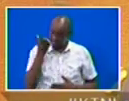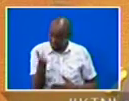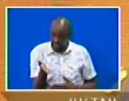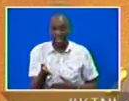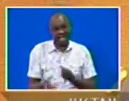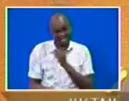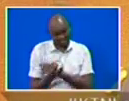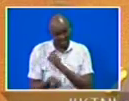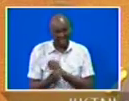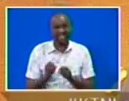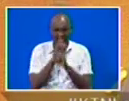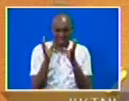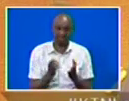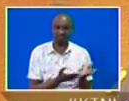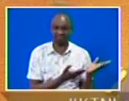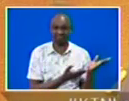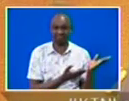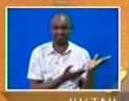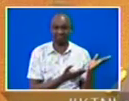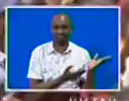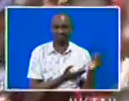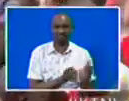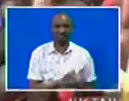sasa anatupasha zaidi.